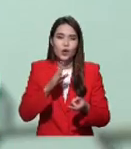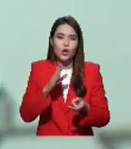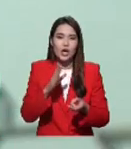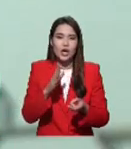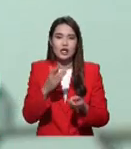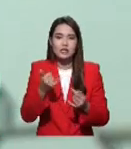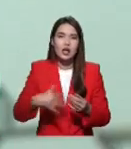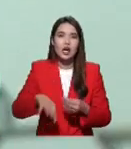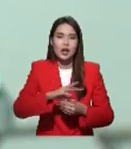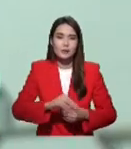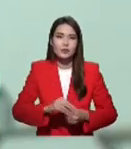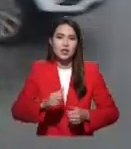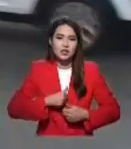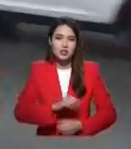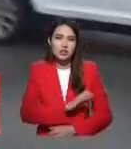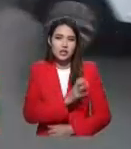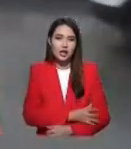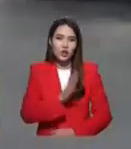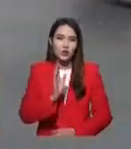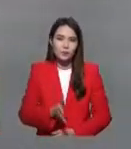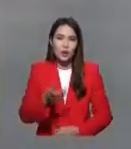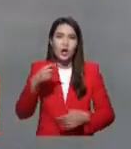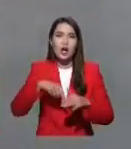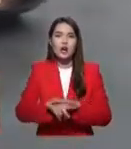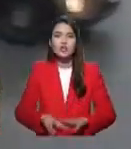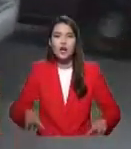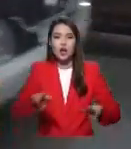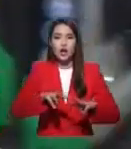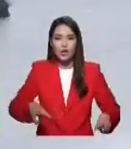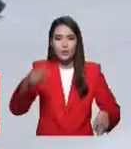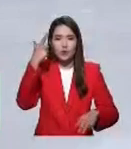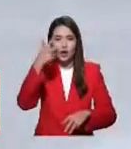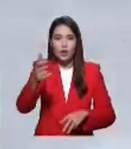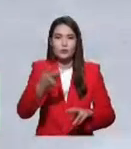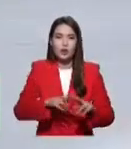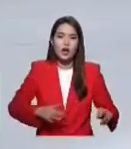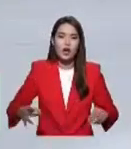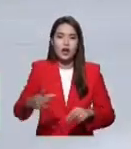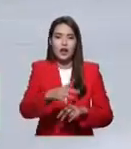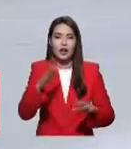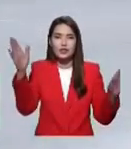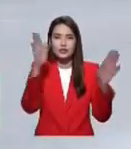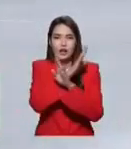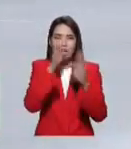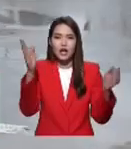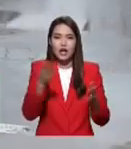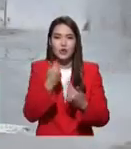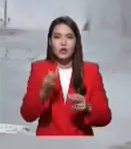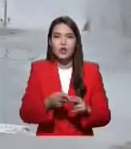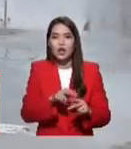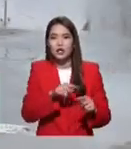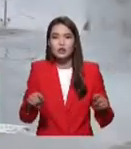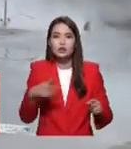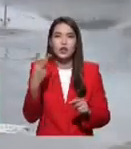біз барынша күшімізді салып жатырмыз. Ал ішкі істер министрлігінің дерегіне сүйенсек, республика бойынша ауа райы қолайсыздығынан соңғы 2